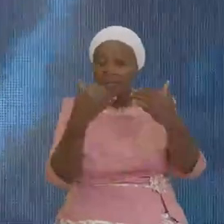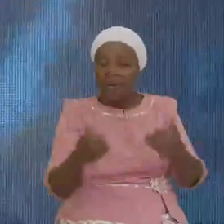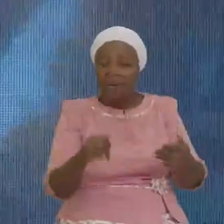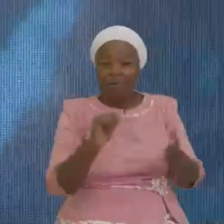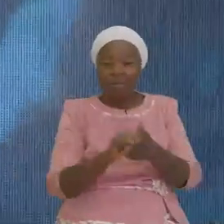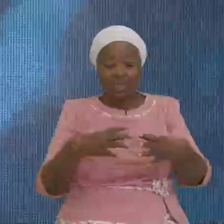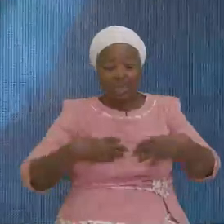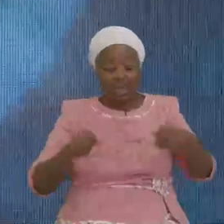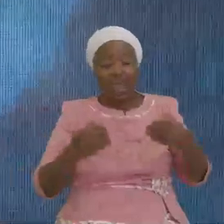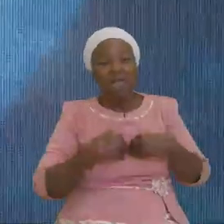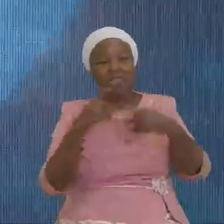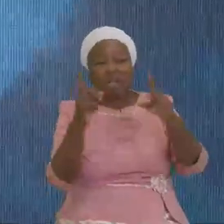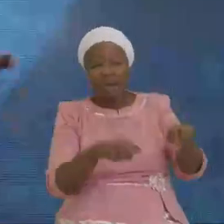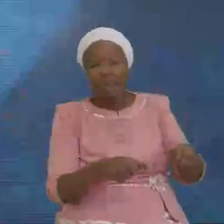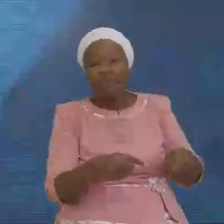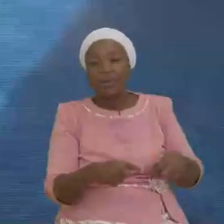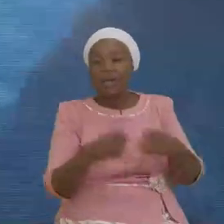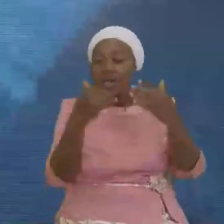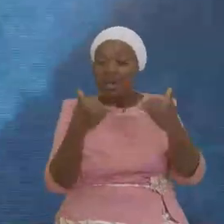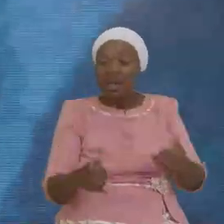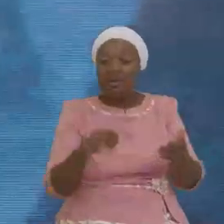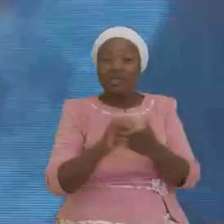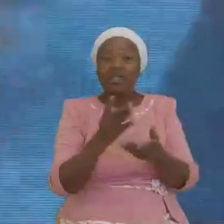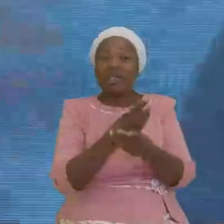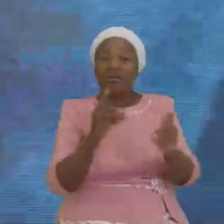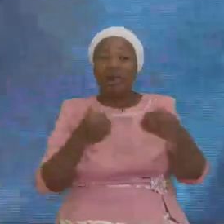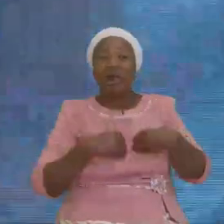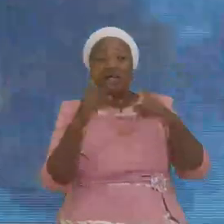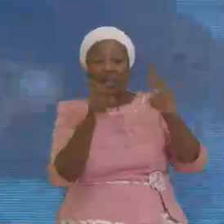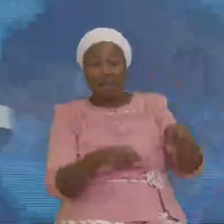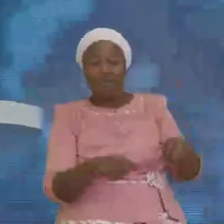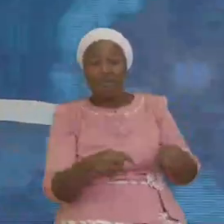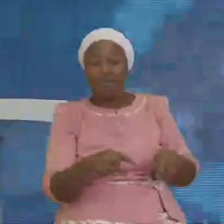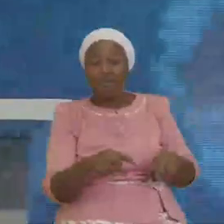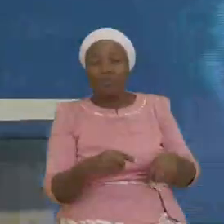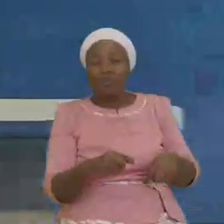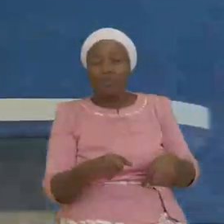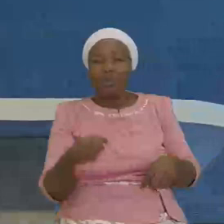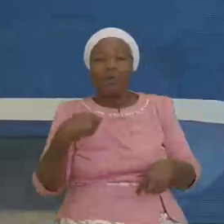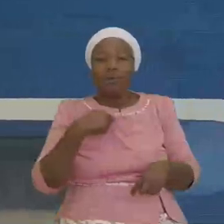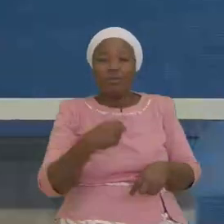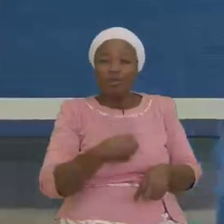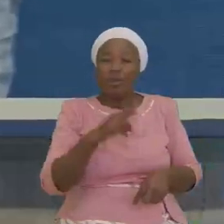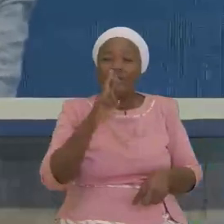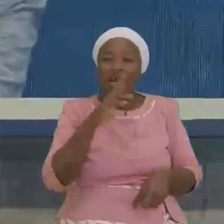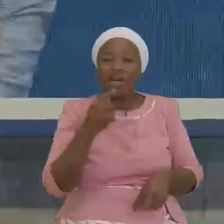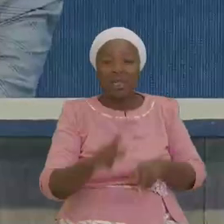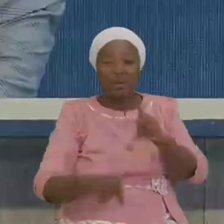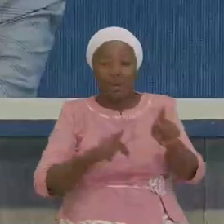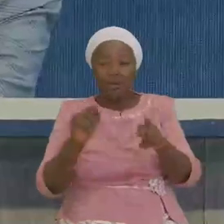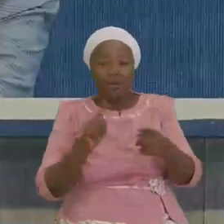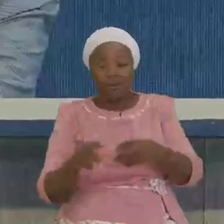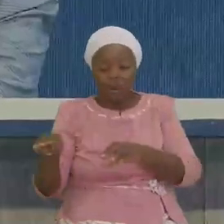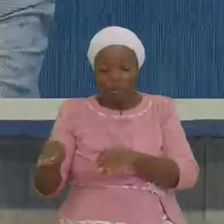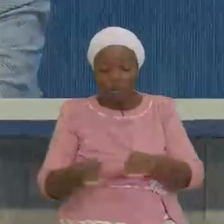Maintenant que la vie est venue, maintenant que la guérison est venue, maintenant que la délivrance